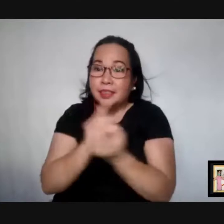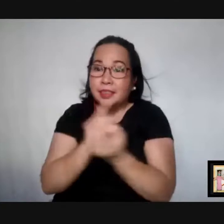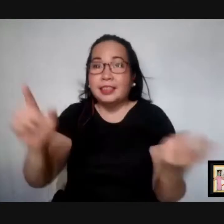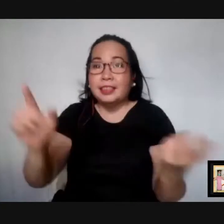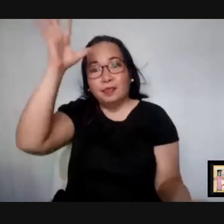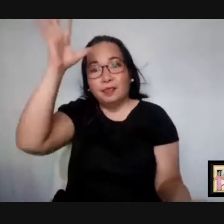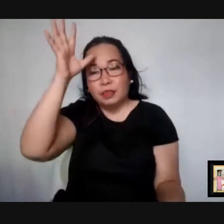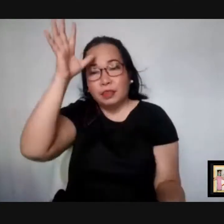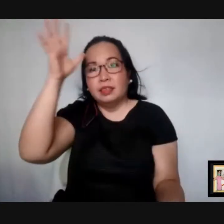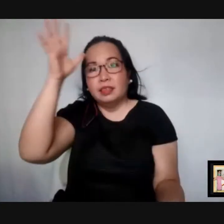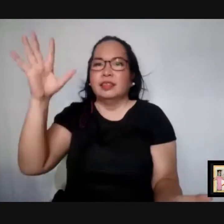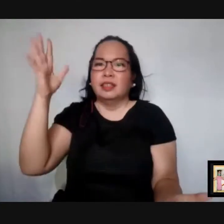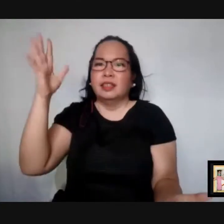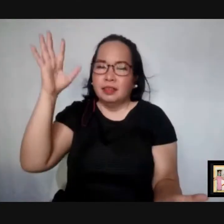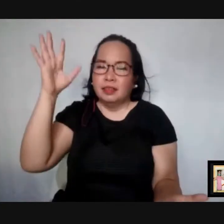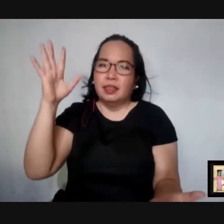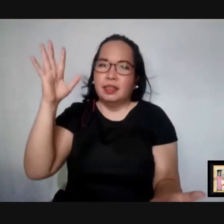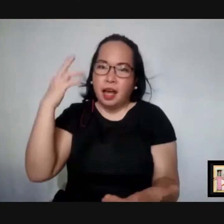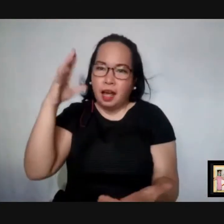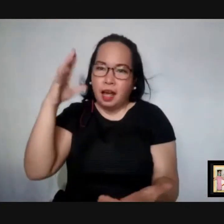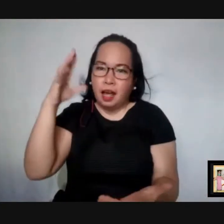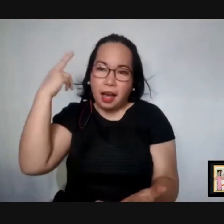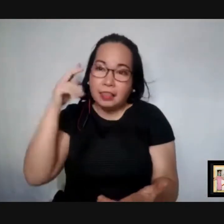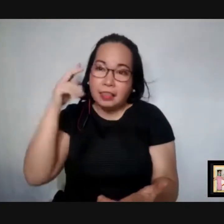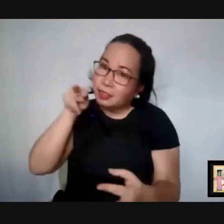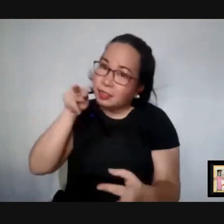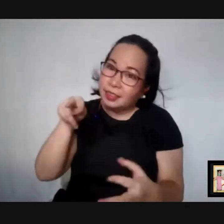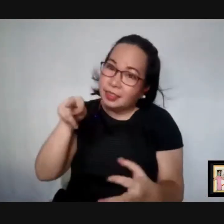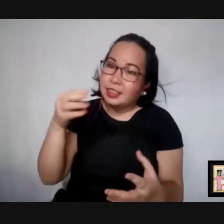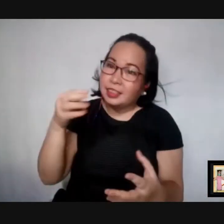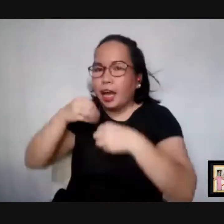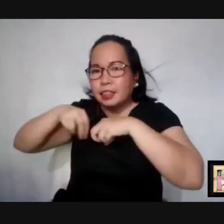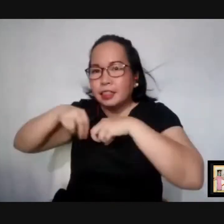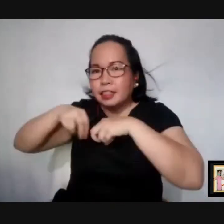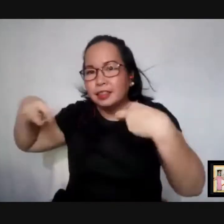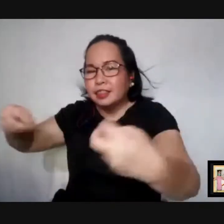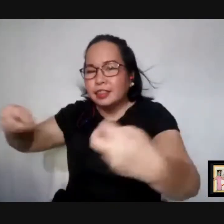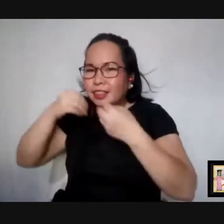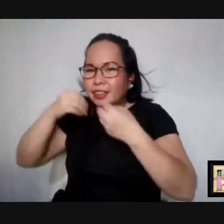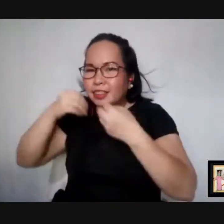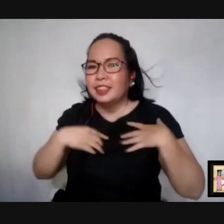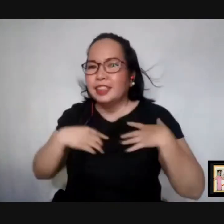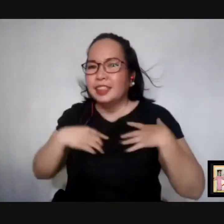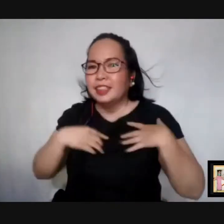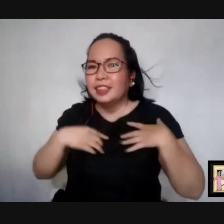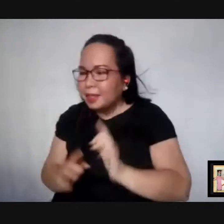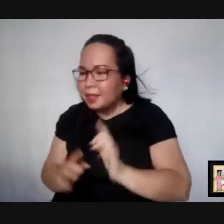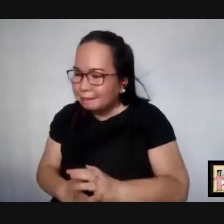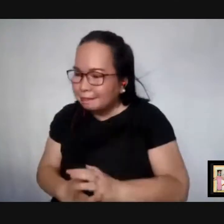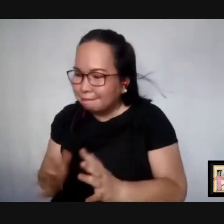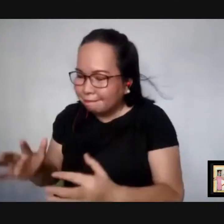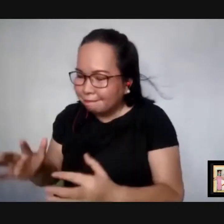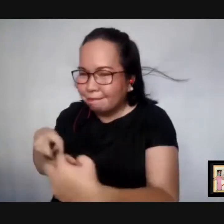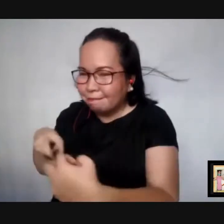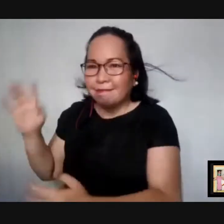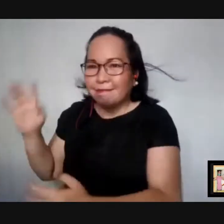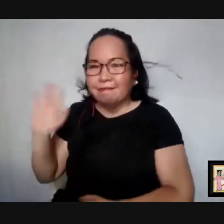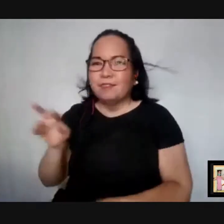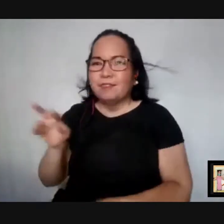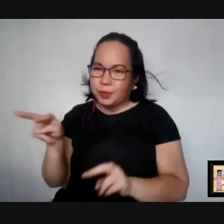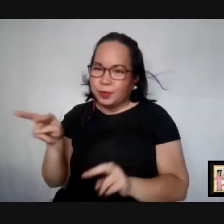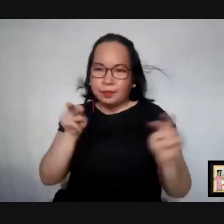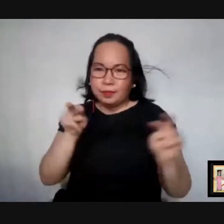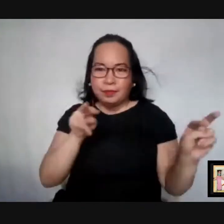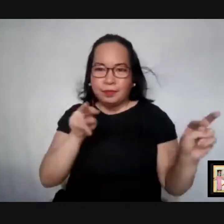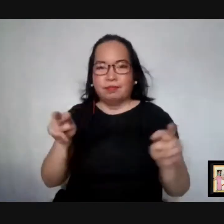ang kanyang mga estudyanteng kumakain, syempre nakikisalo-salo sa isa't isa. So ito ang mga teacher